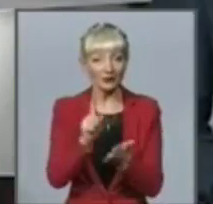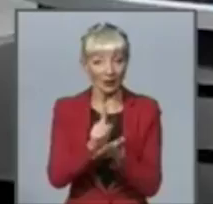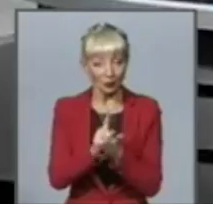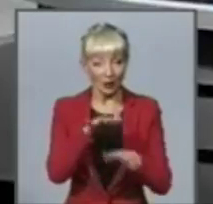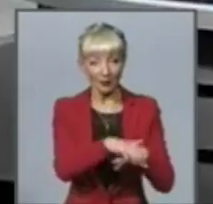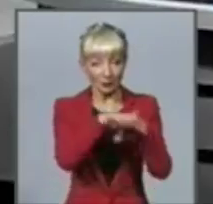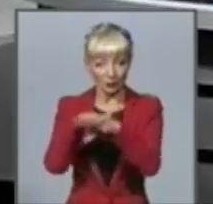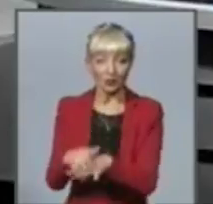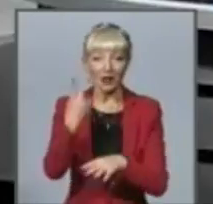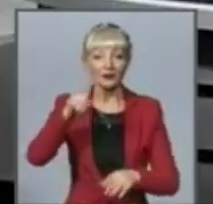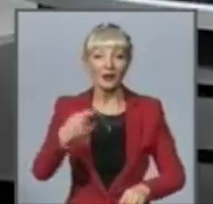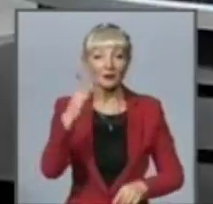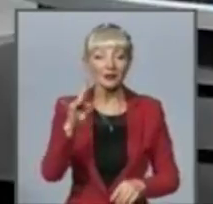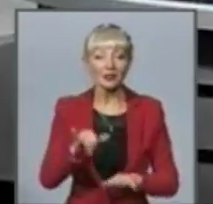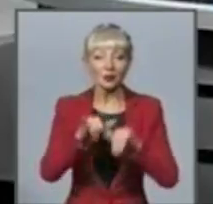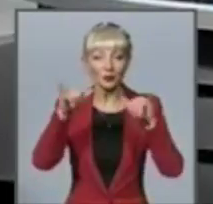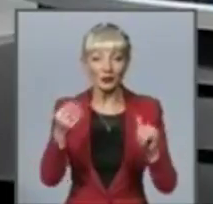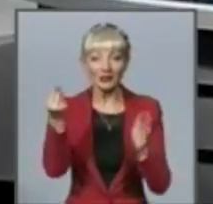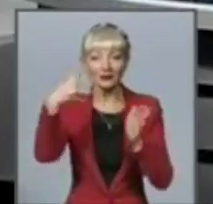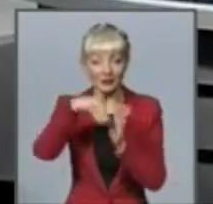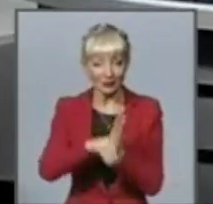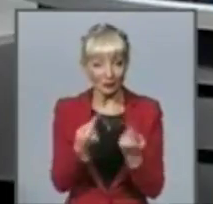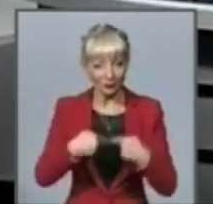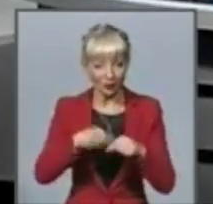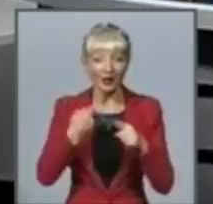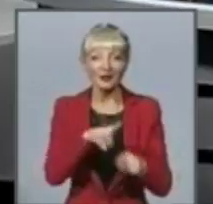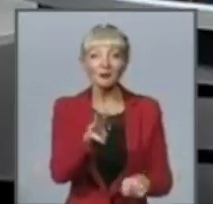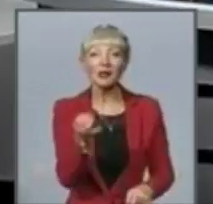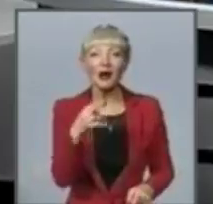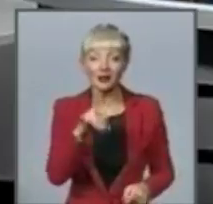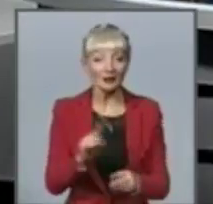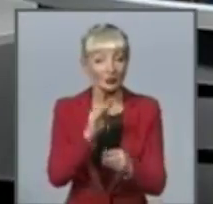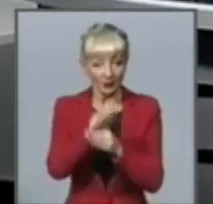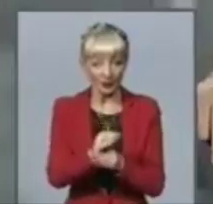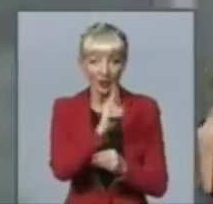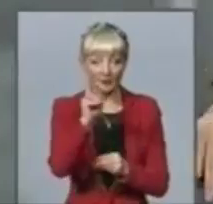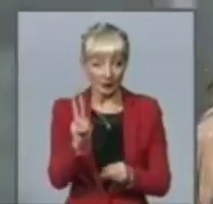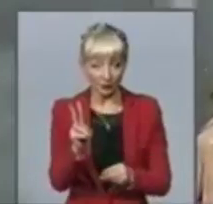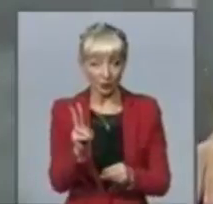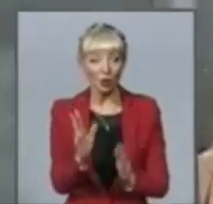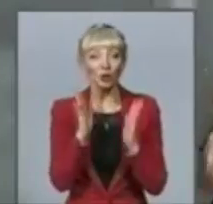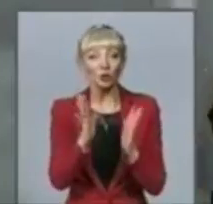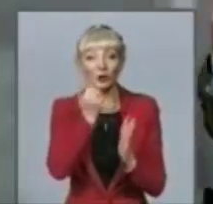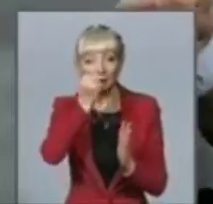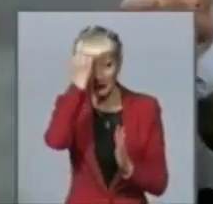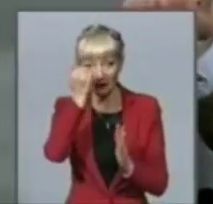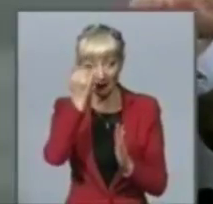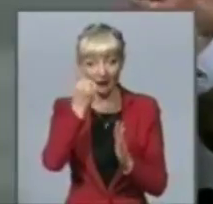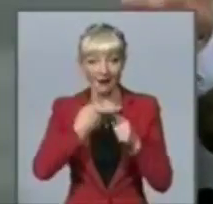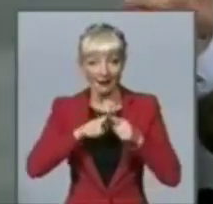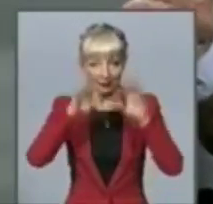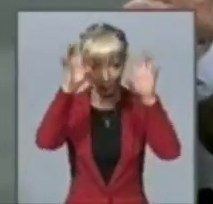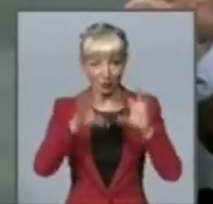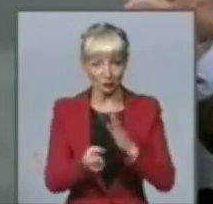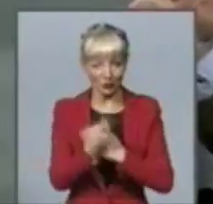надходження, в 2,5 рази зросли інвестиції в галузі. Це мільярди, це додаткова мільярді, які прийшли тільки завдяки цьому закону. От ми вважаємо, що